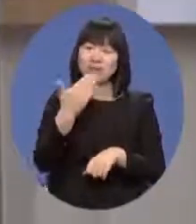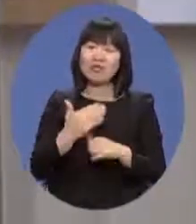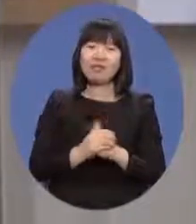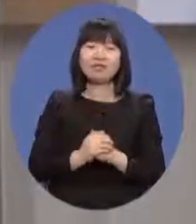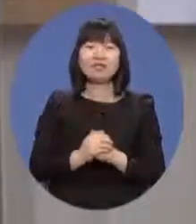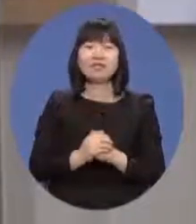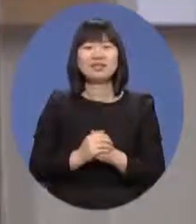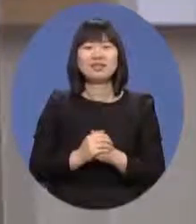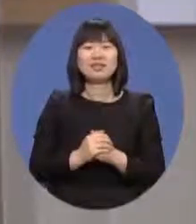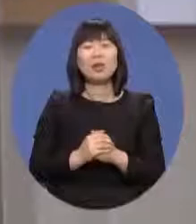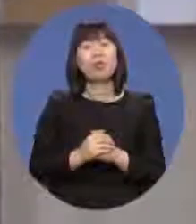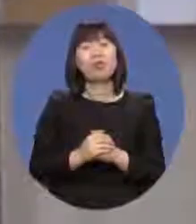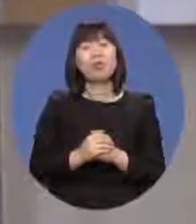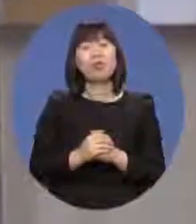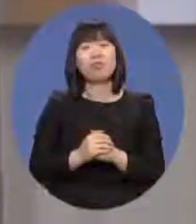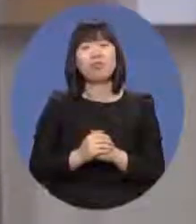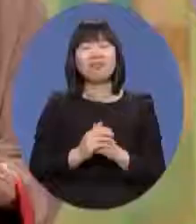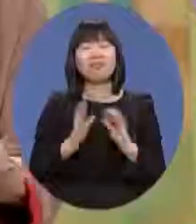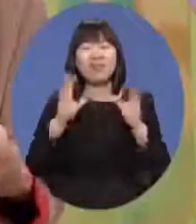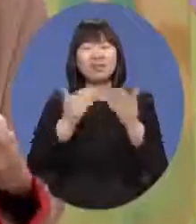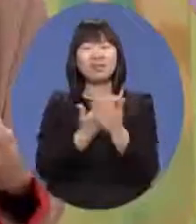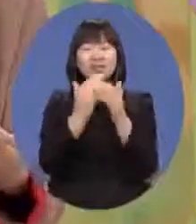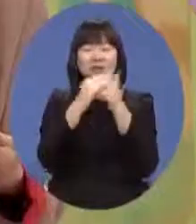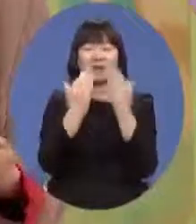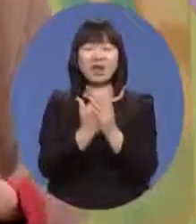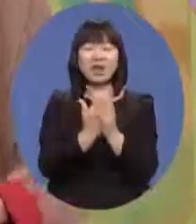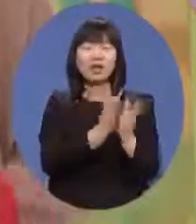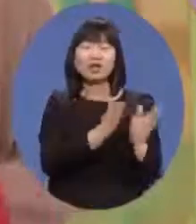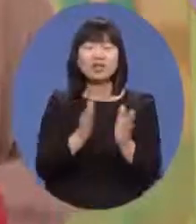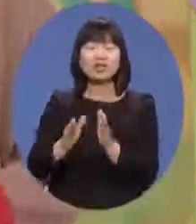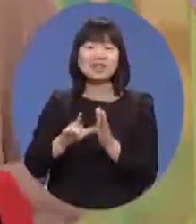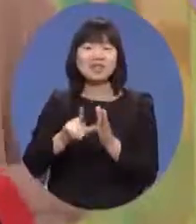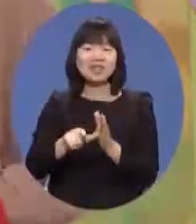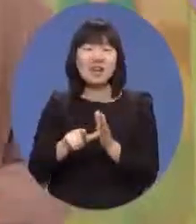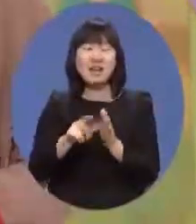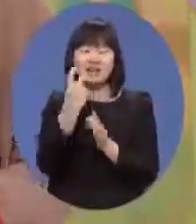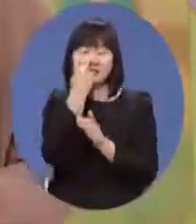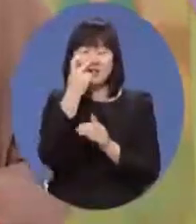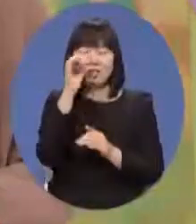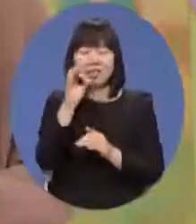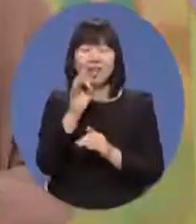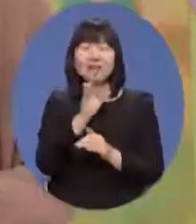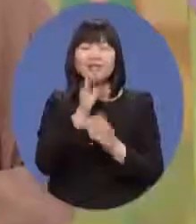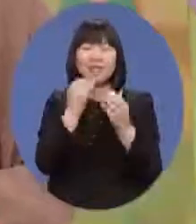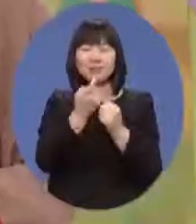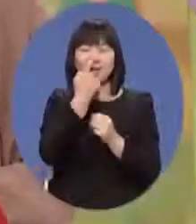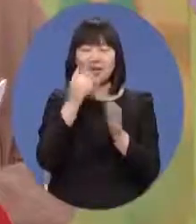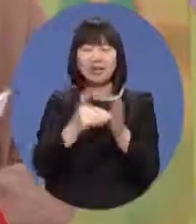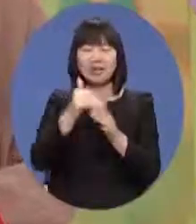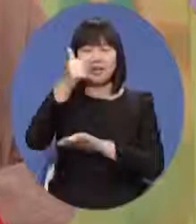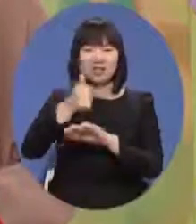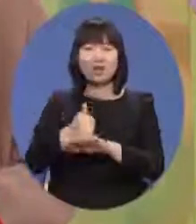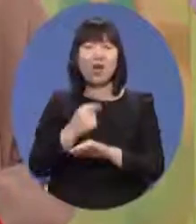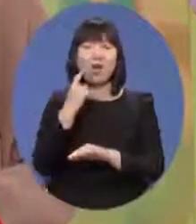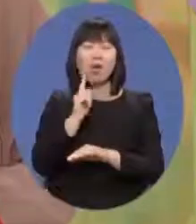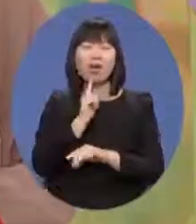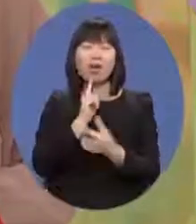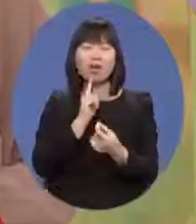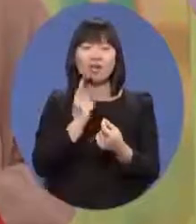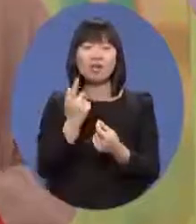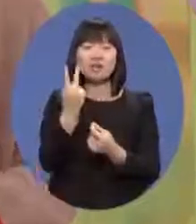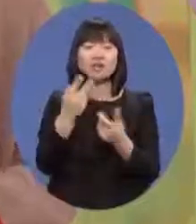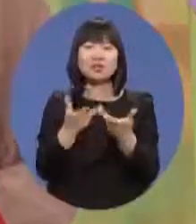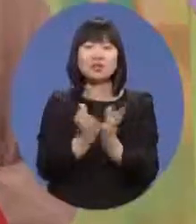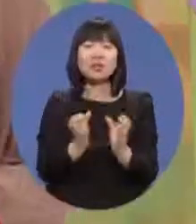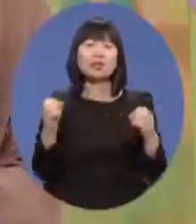생각합니다. 네. 네. 자, 네 아동발달의 종합편 쭉 이렇게 살펴봤는데 네. 정말 많이 배웠습니다. 자, 이렇게 해서 결과는요, 거짓말처럼 두 팀이